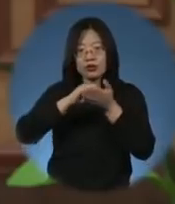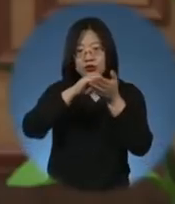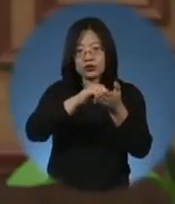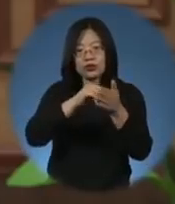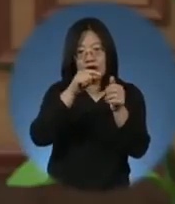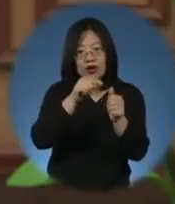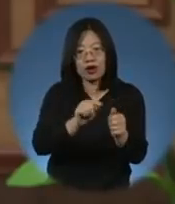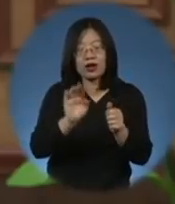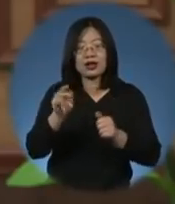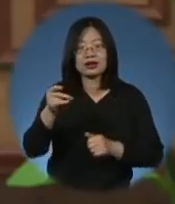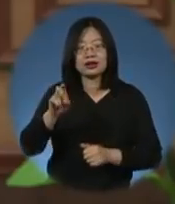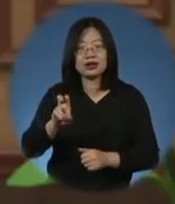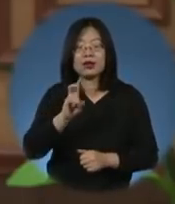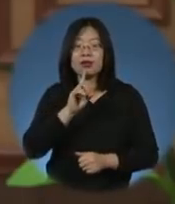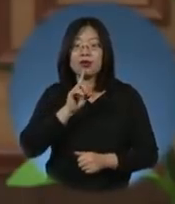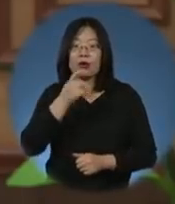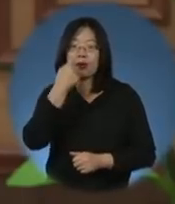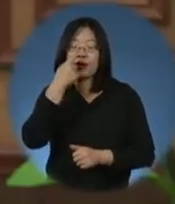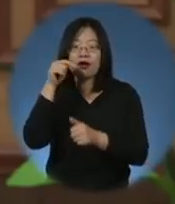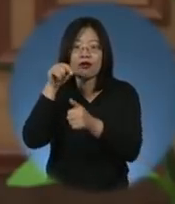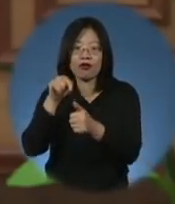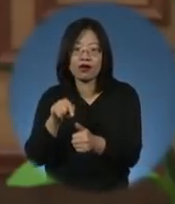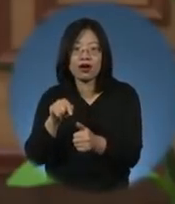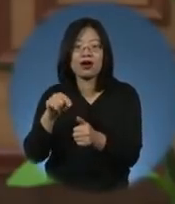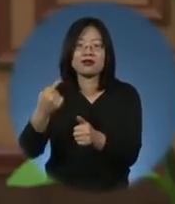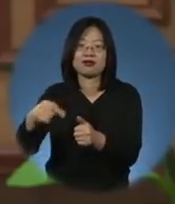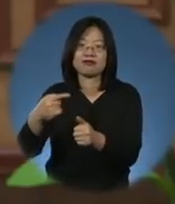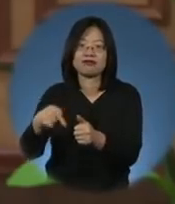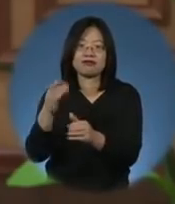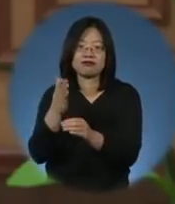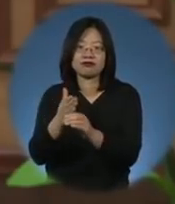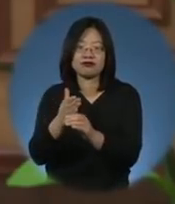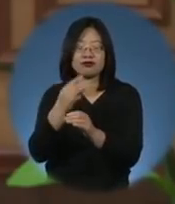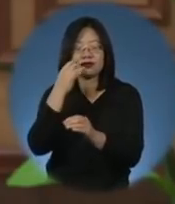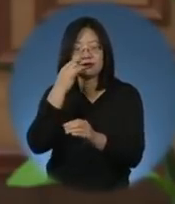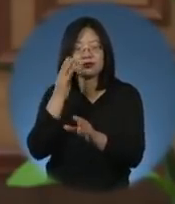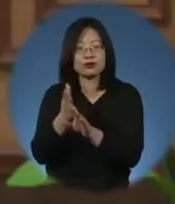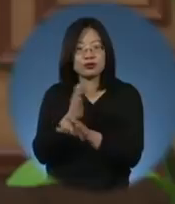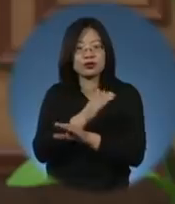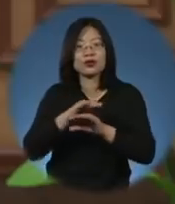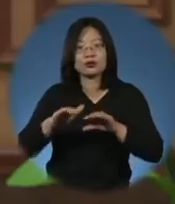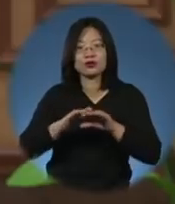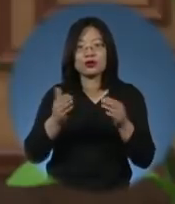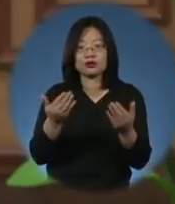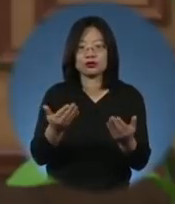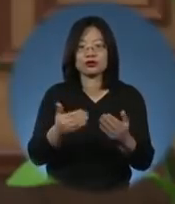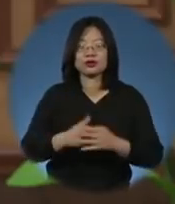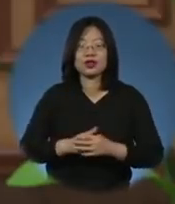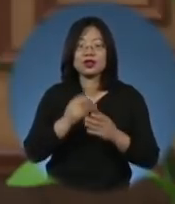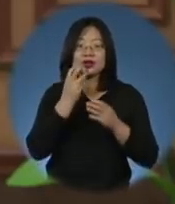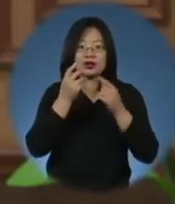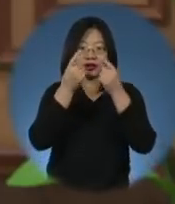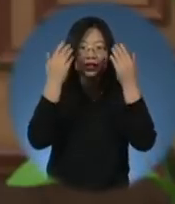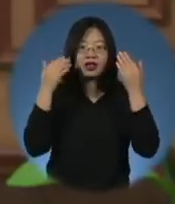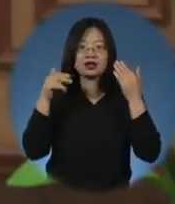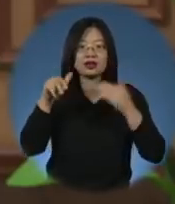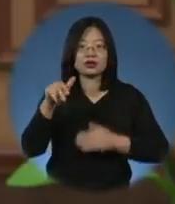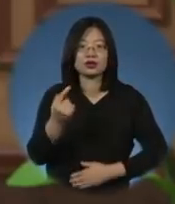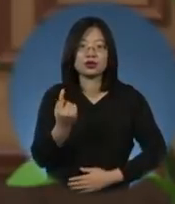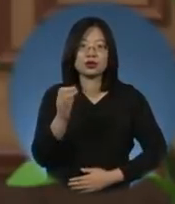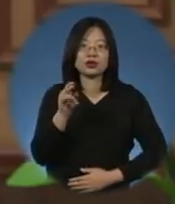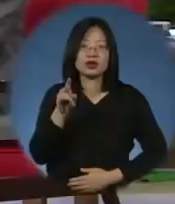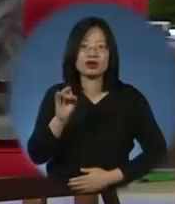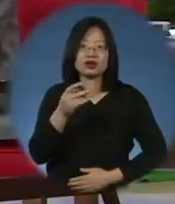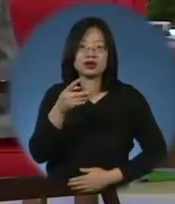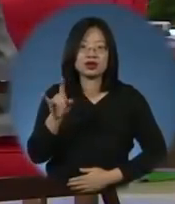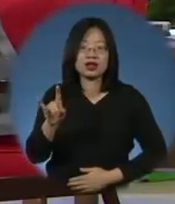그리고 베트남어를 배워라, 이렇게 가르치고 있다고 합니다. 그 궁금증부터 한번 풀어보겠습니다. 서울대학교 조영태